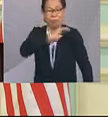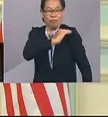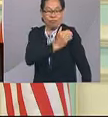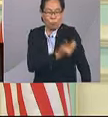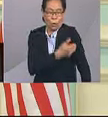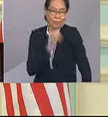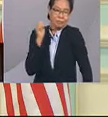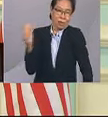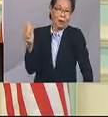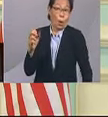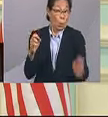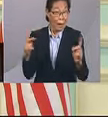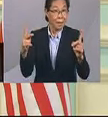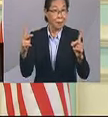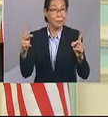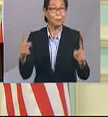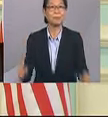Ya. Okey.